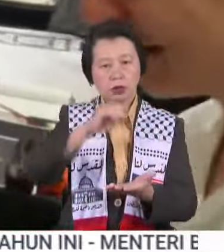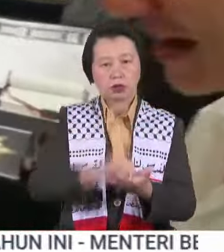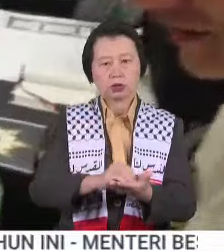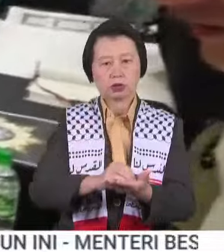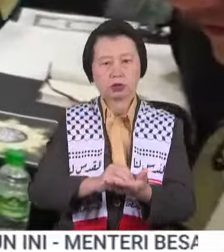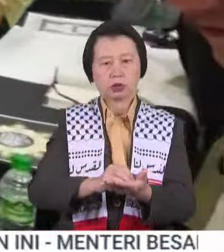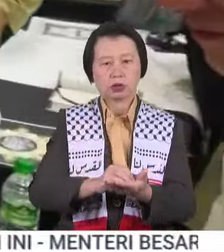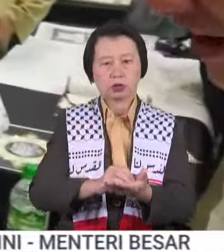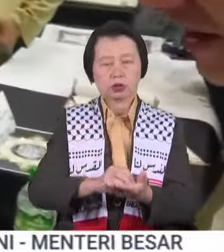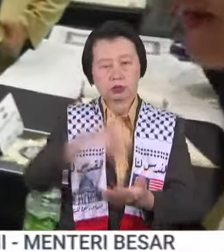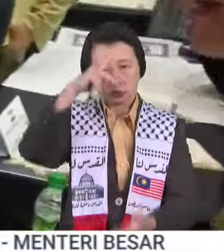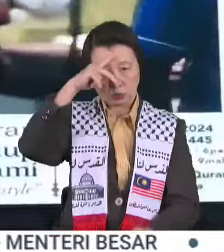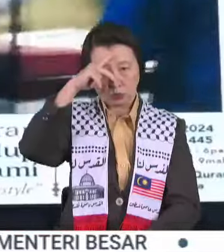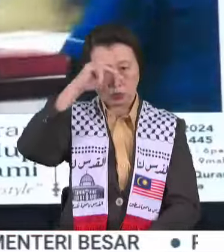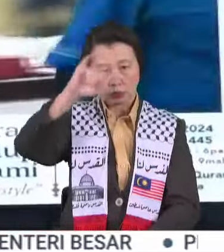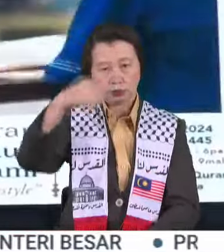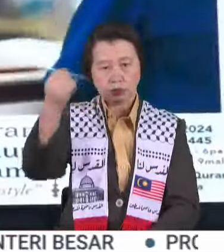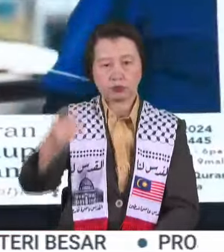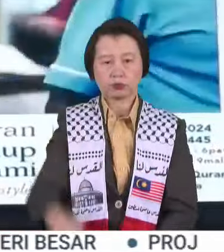Nashrul Quran, Putrajaya.